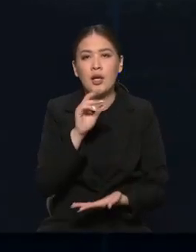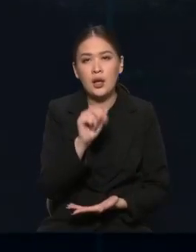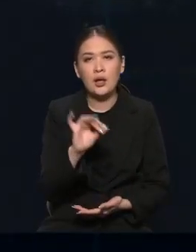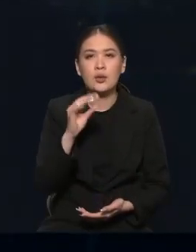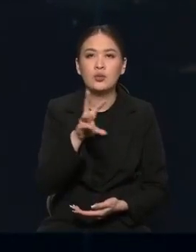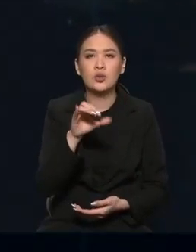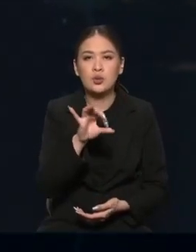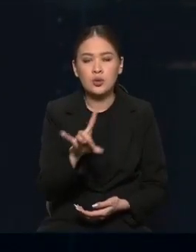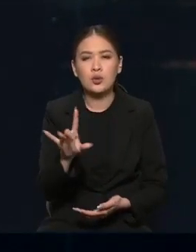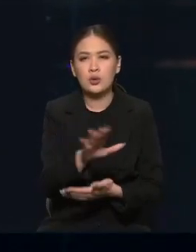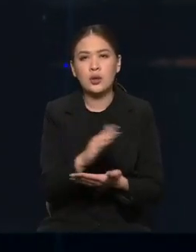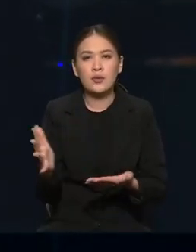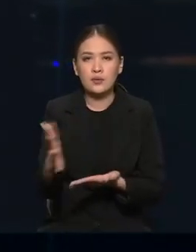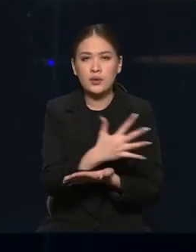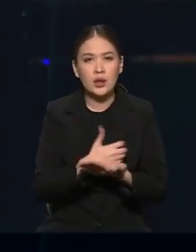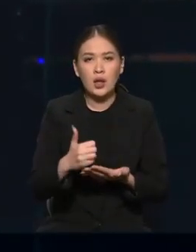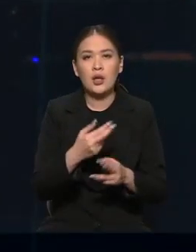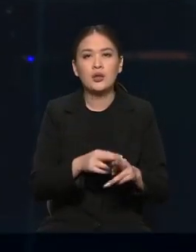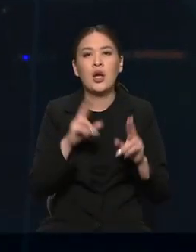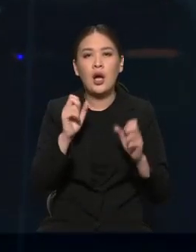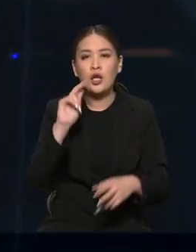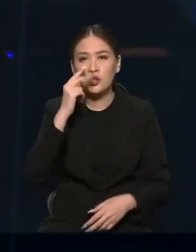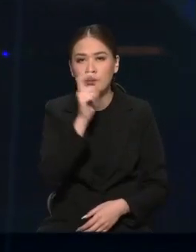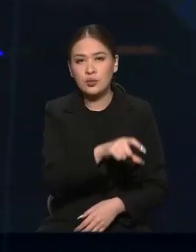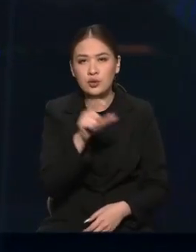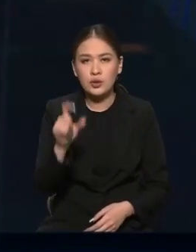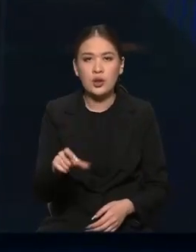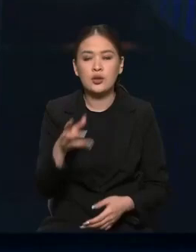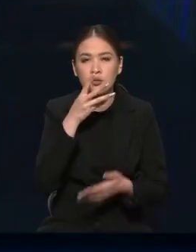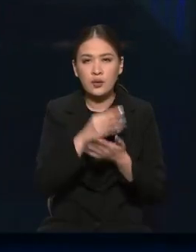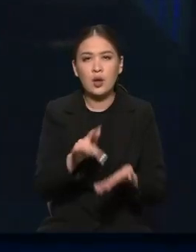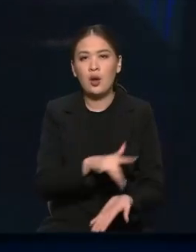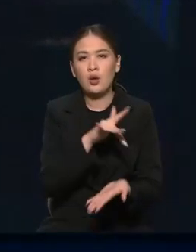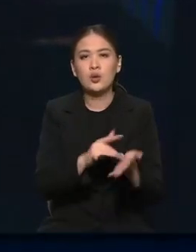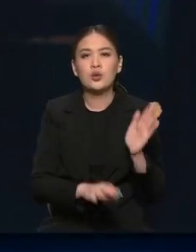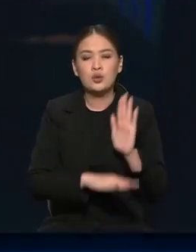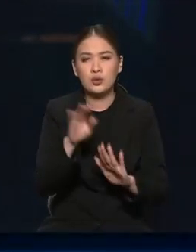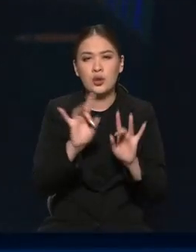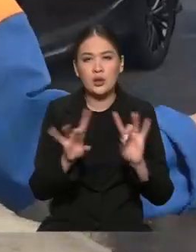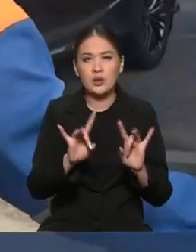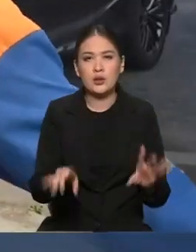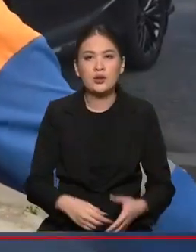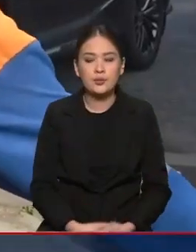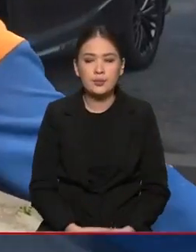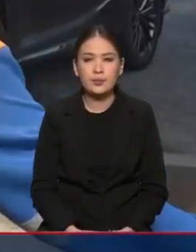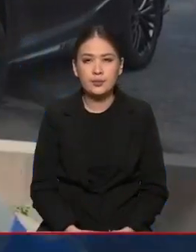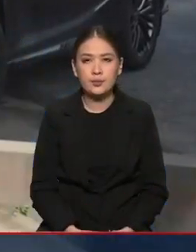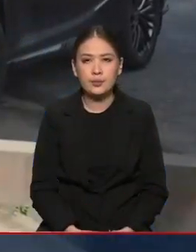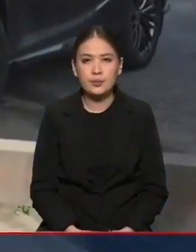каналы от мусора. Шудин Саидов о том, как шымкентцы делают свой город лучше.